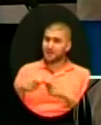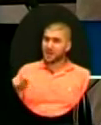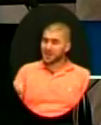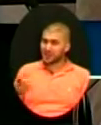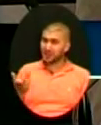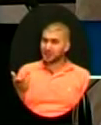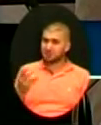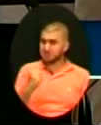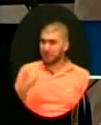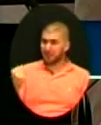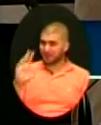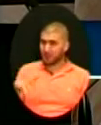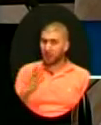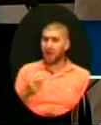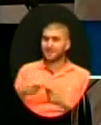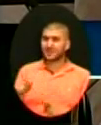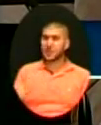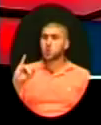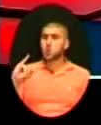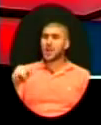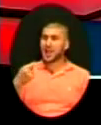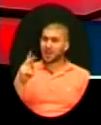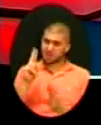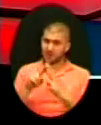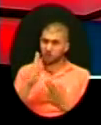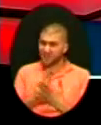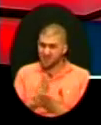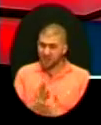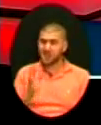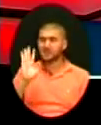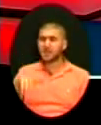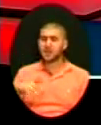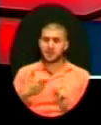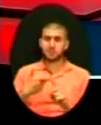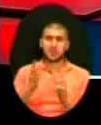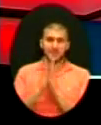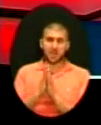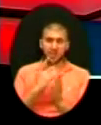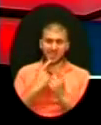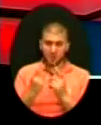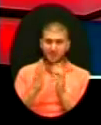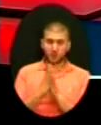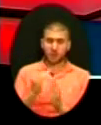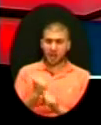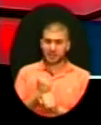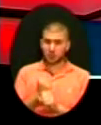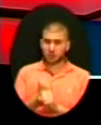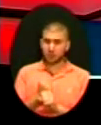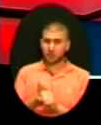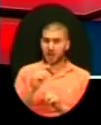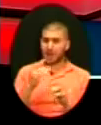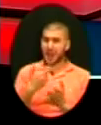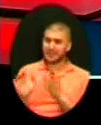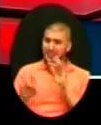כנסת, צריך לומר מימין, חבר הכנסת יהודה גליק, נפגש איתו וגם ביקש את הדיון הזה וביקש להסיר את